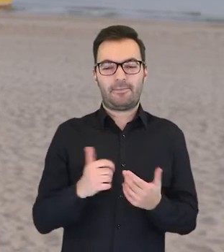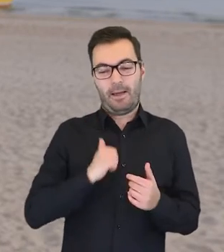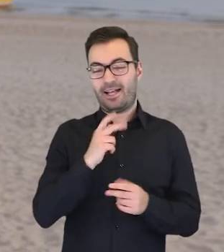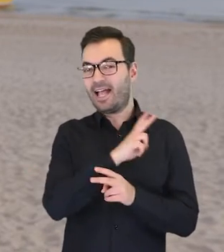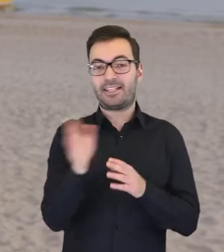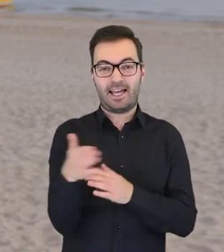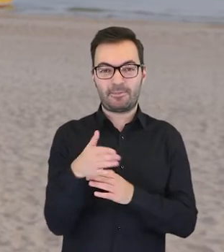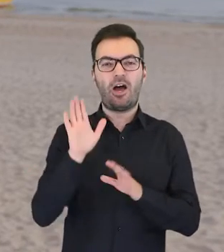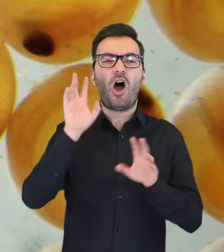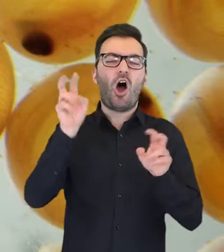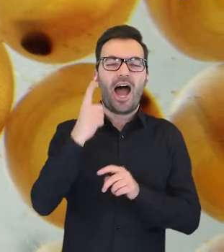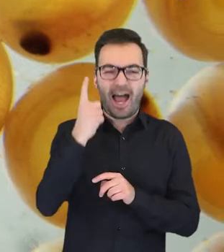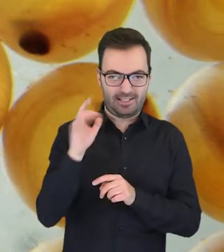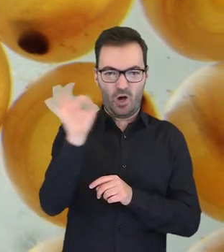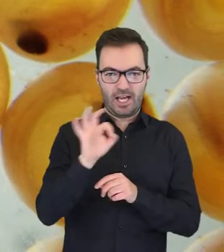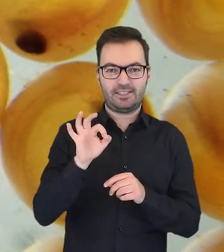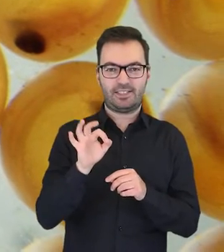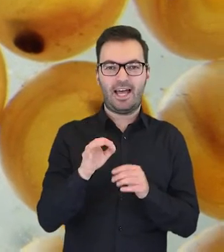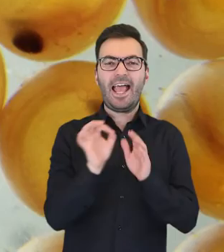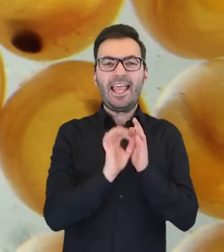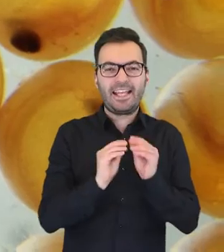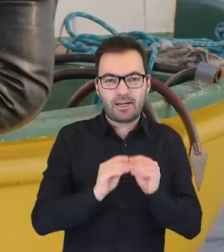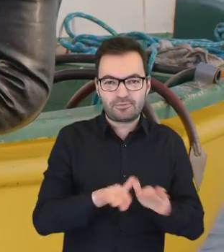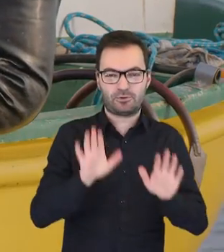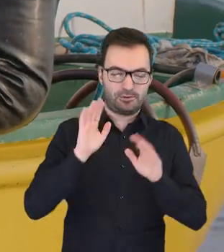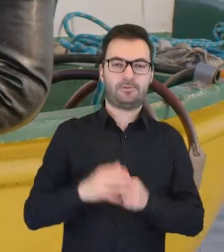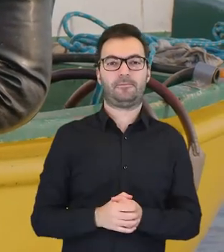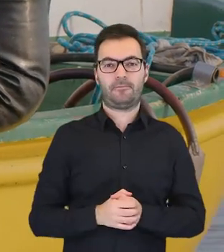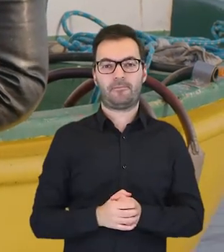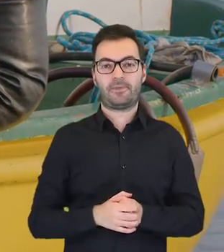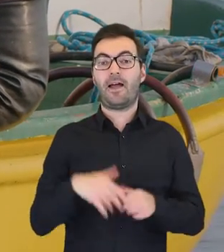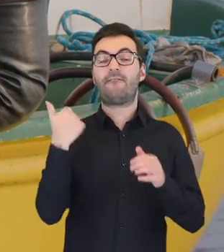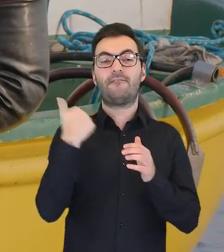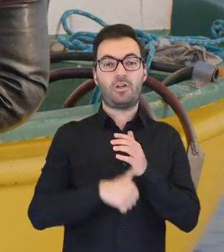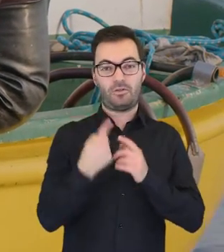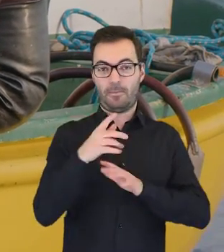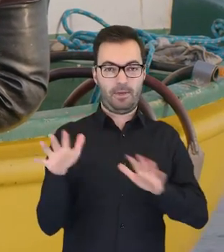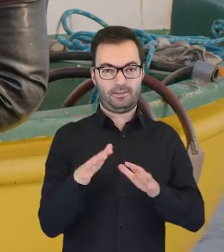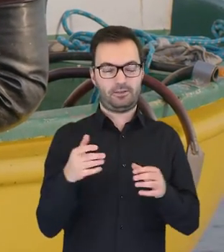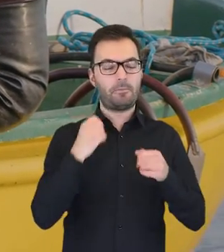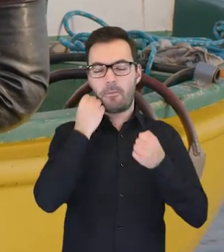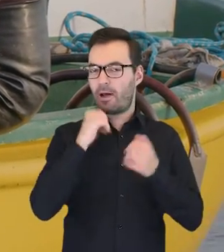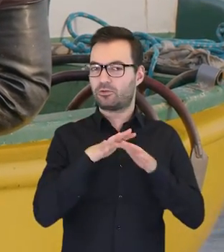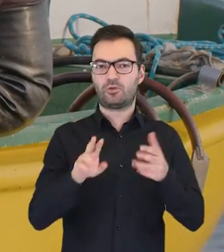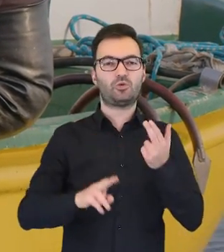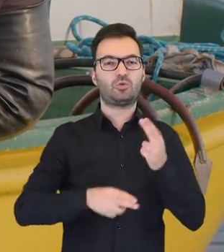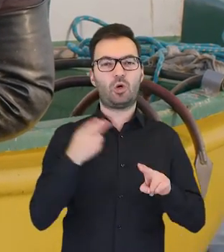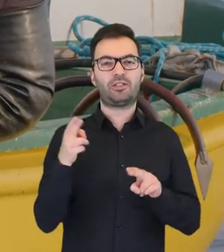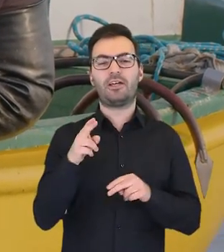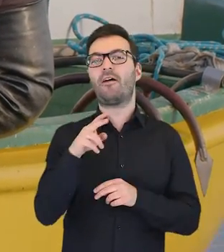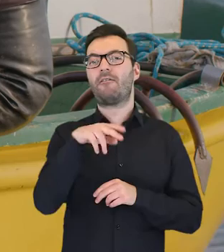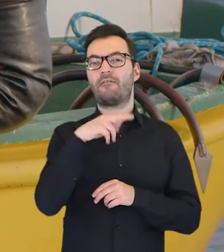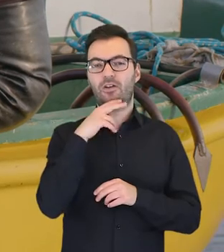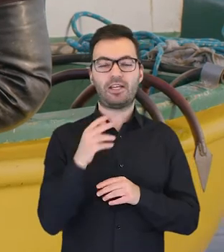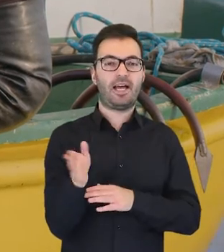to, żeby każda zabrana ryba miała przynajmniej raz okazję złożyć ikrę. Takim wyjątkowym miejscem, w którym możecie spotkać bardzo dużo ryb